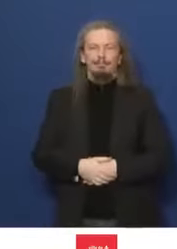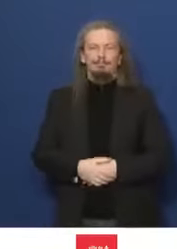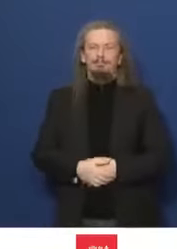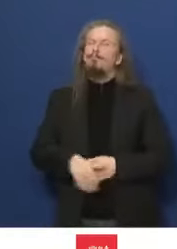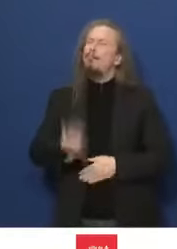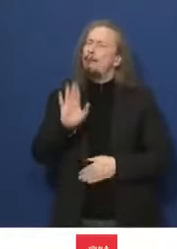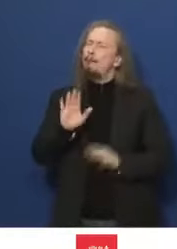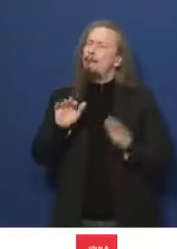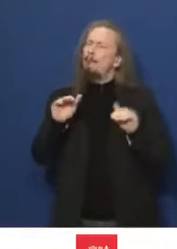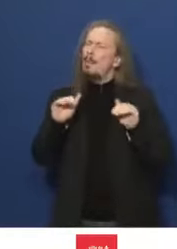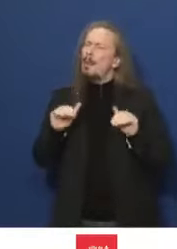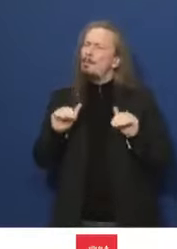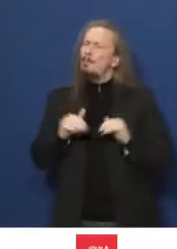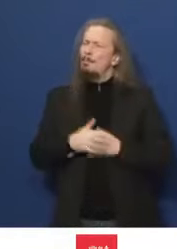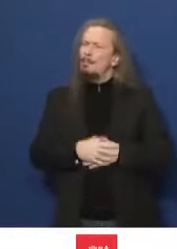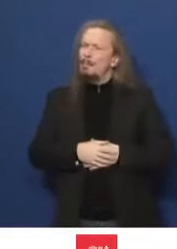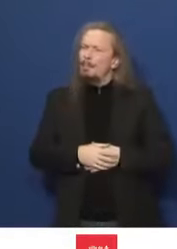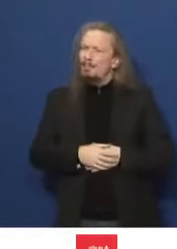même